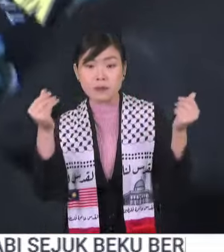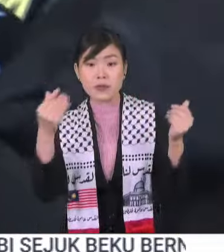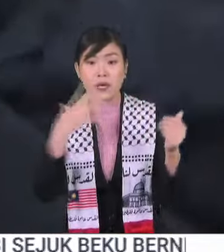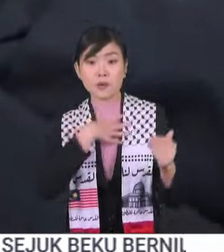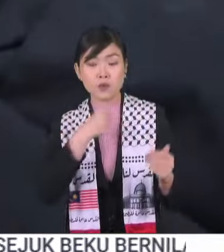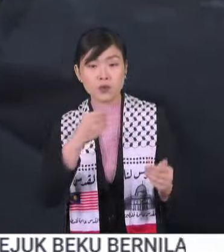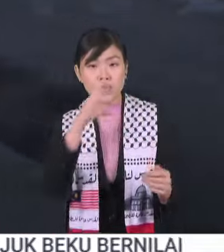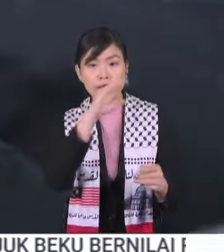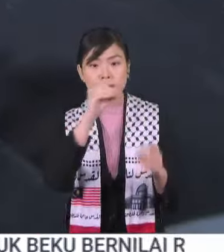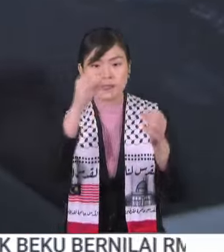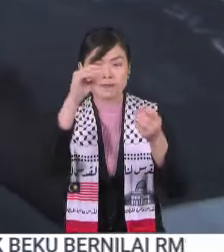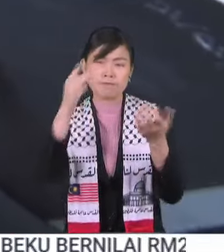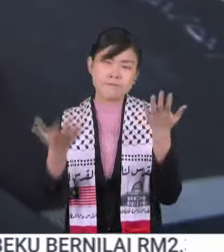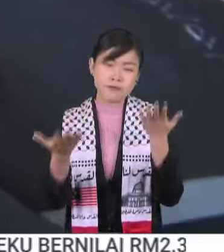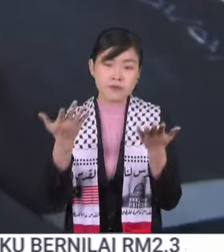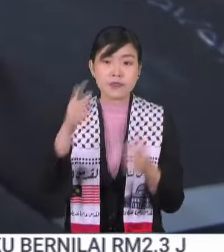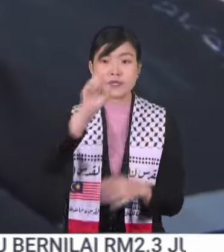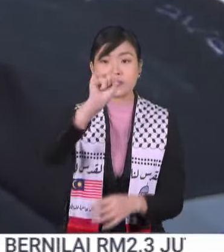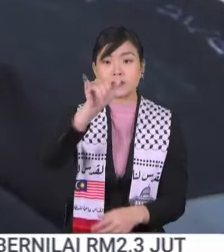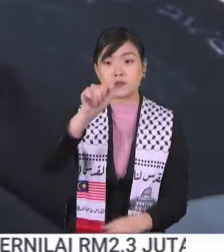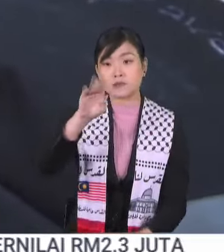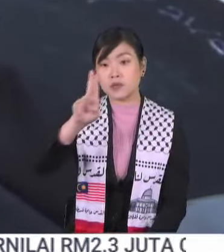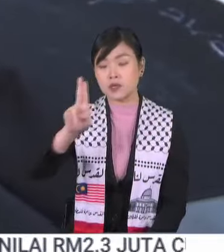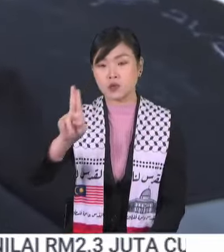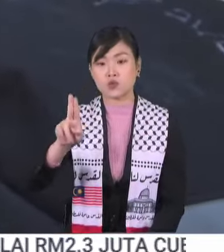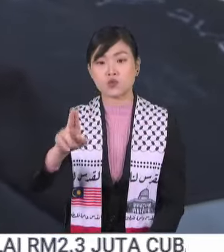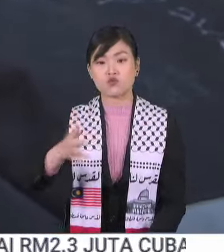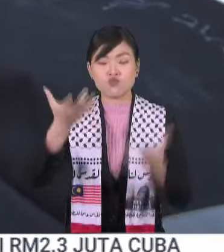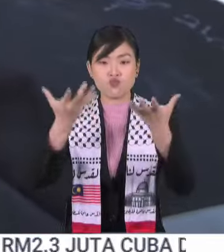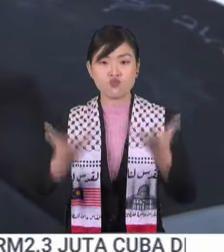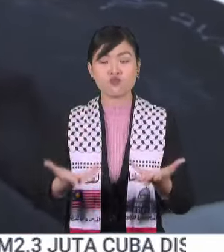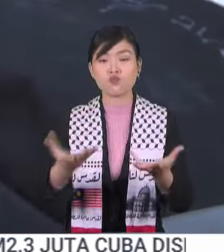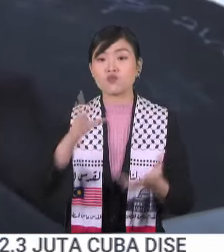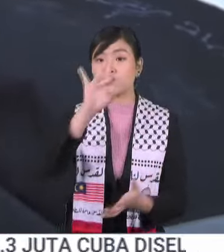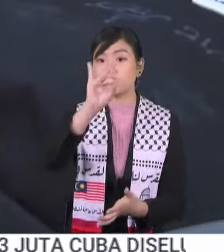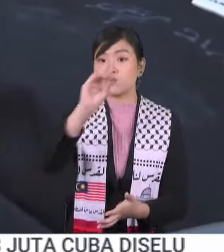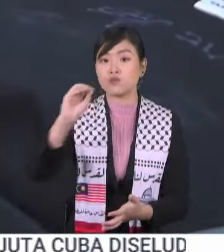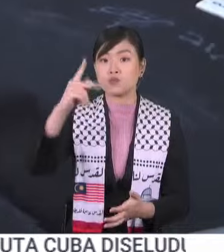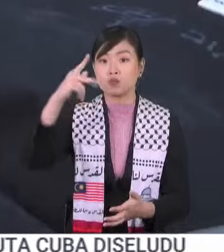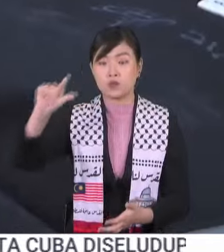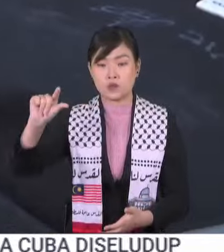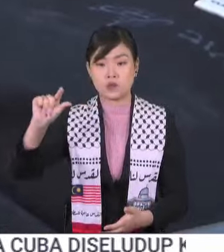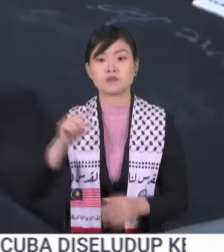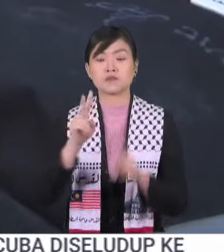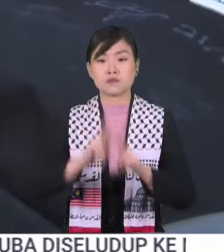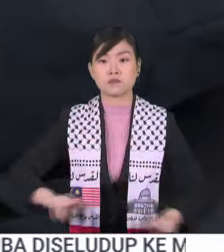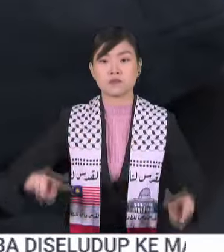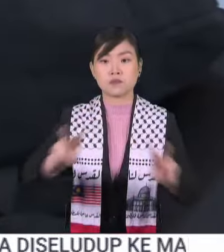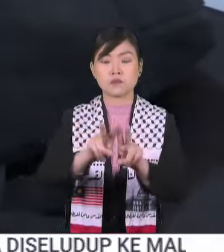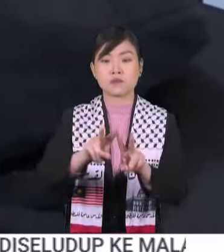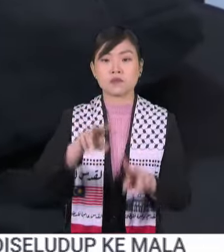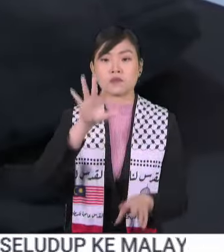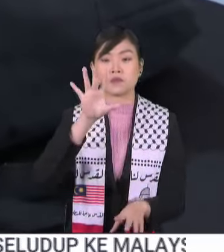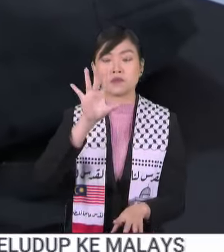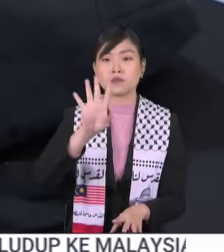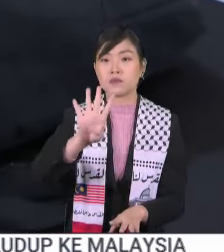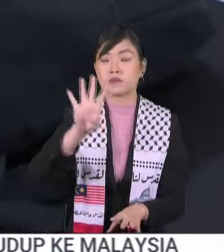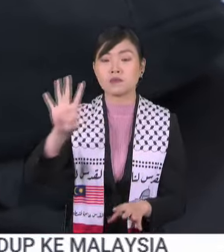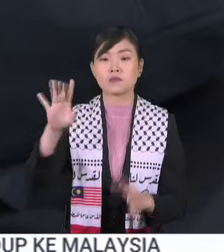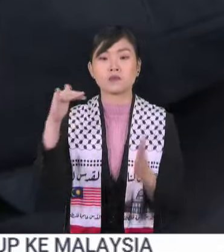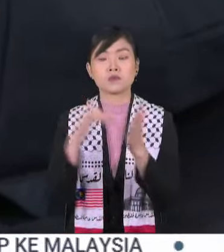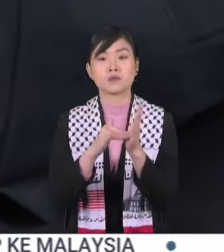saabu dengan anggaran berat 8.3 kg bernilai r74,000 kes siasat di bawah seksyen